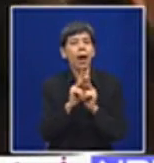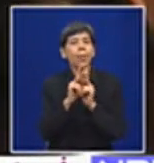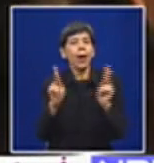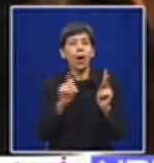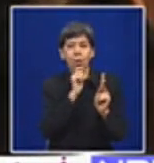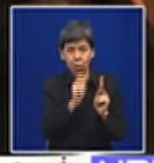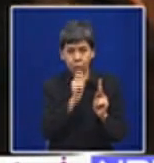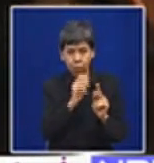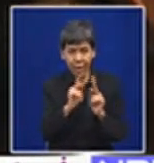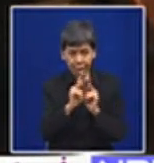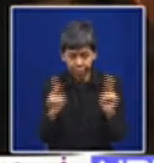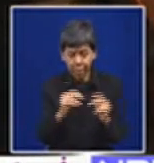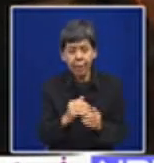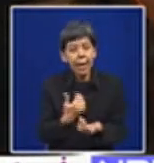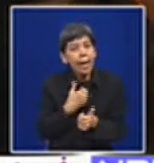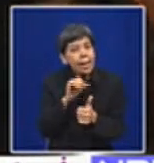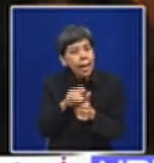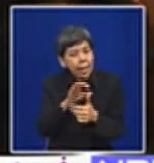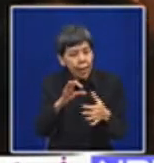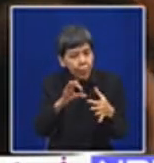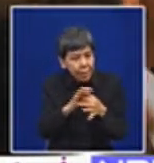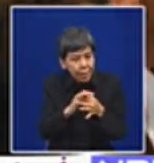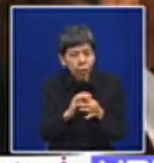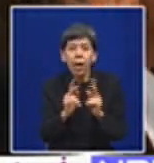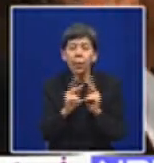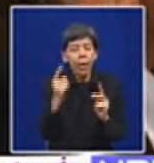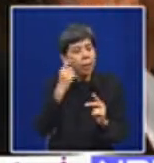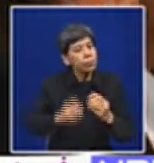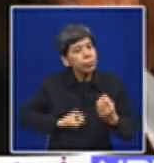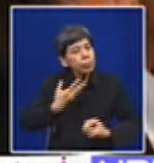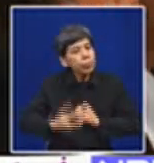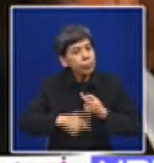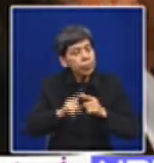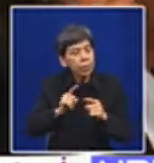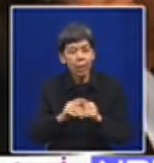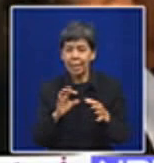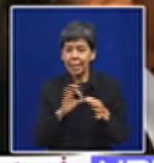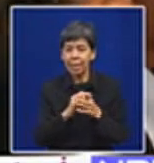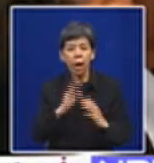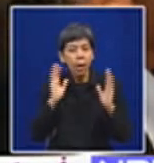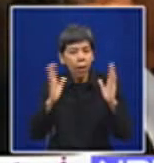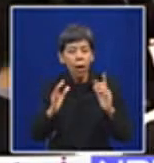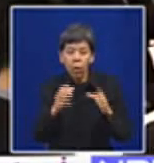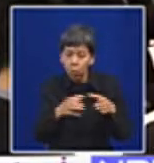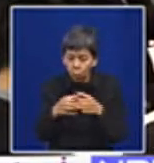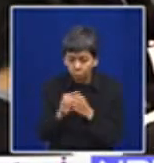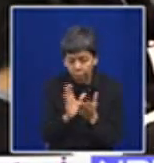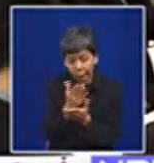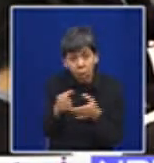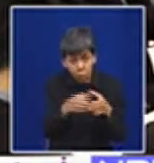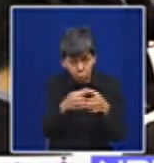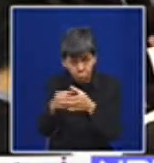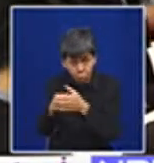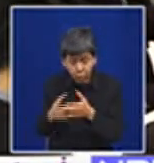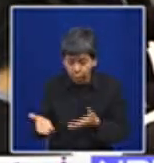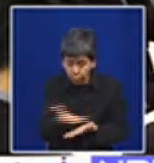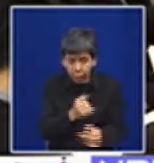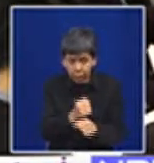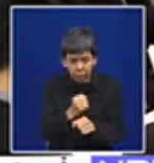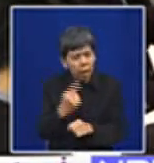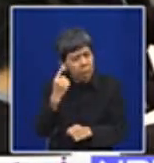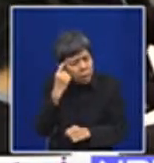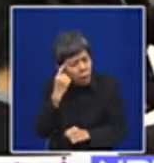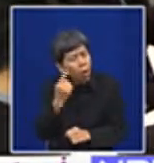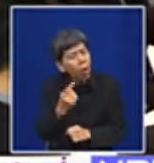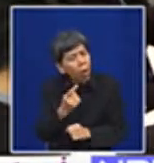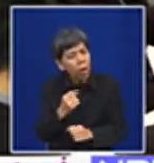ร่างธรรมนูญและการเสนอเรื่องกติกาในการแสดงความคิดเห็นและประเด็นการเสวนากลุ่มย่อยเพื่อให้ผู้เข้าร่วมงานได้ทราบทิ